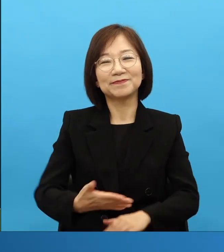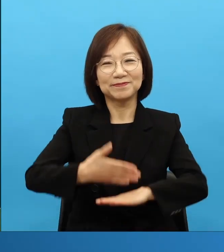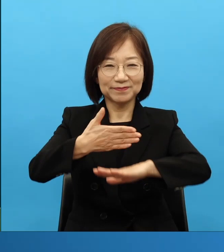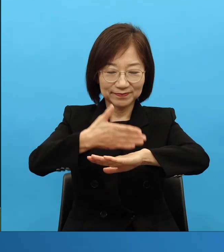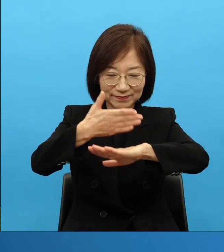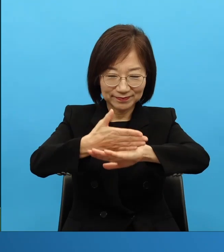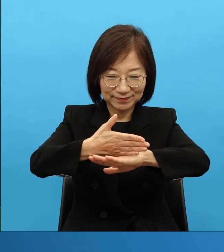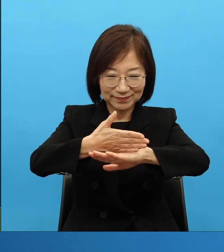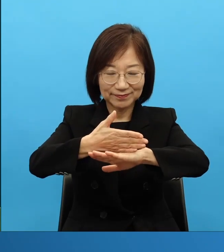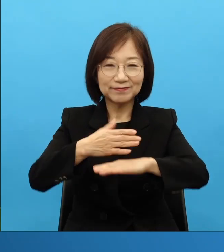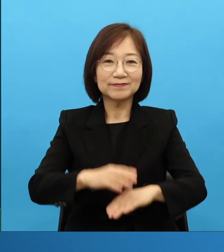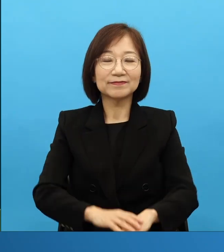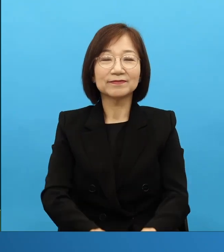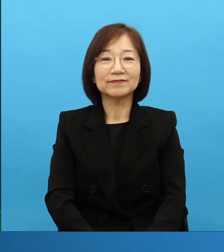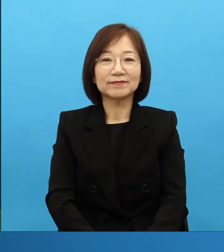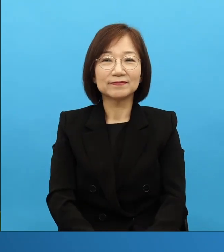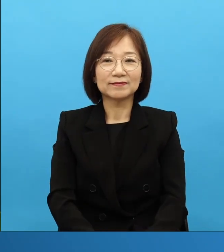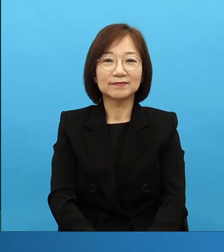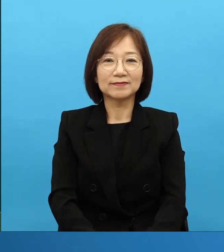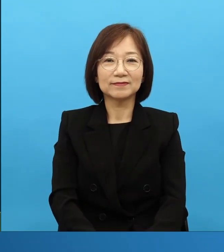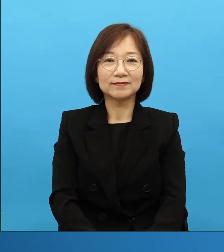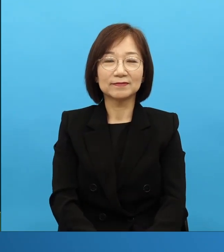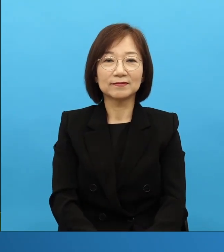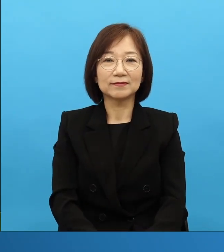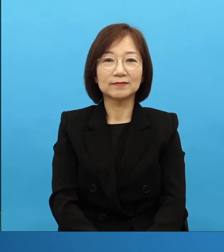감사합니다. Thank you very much.